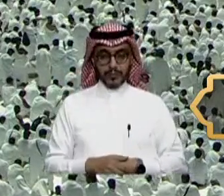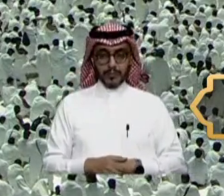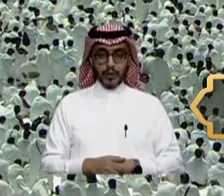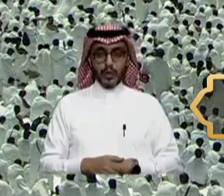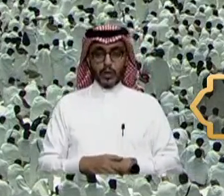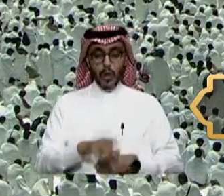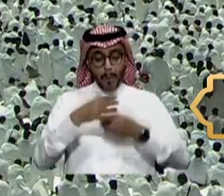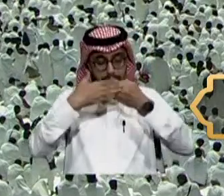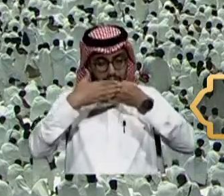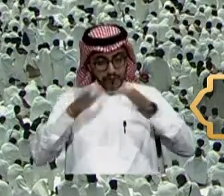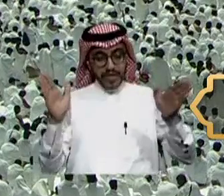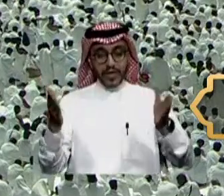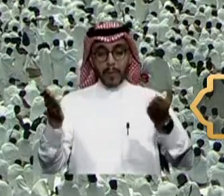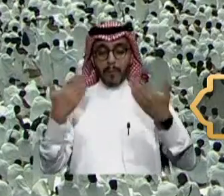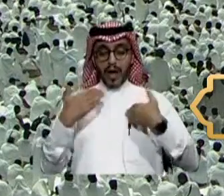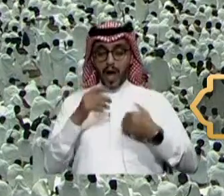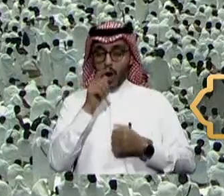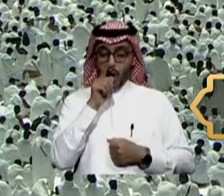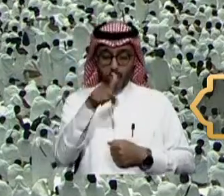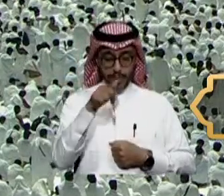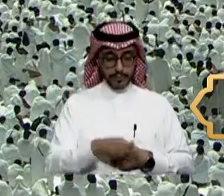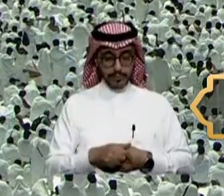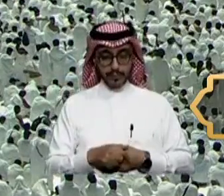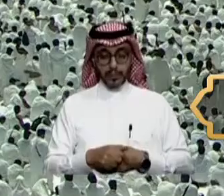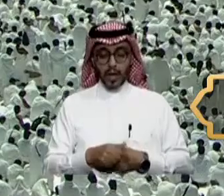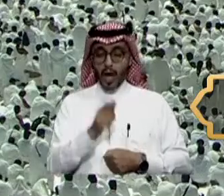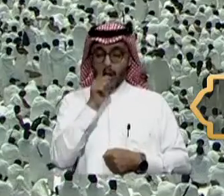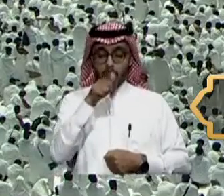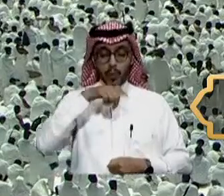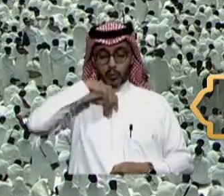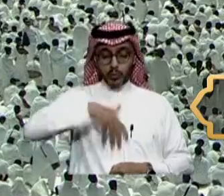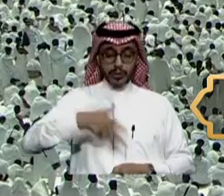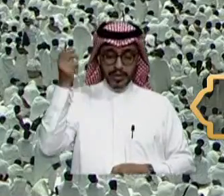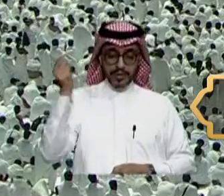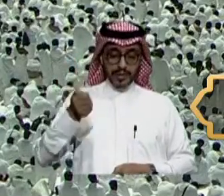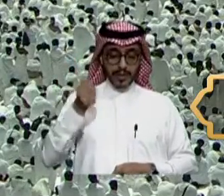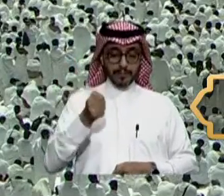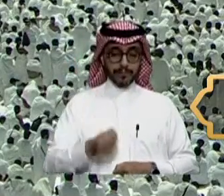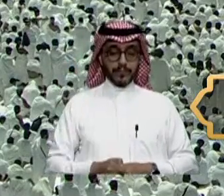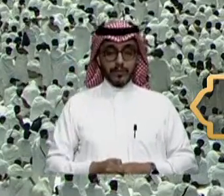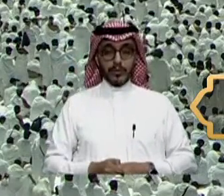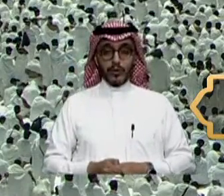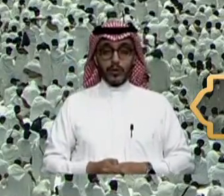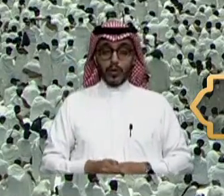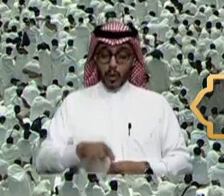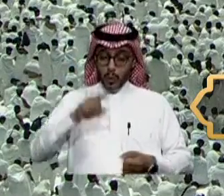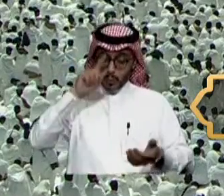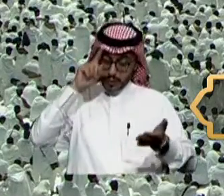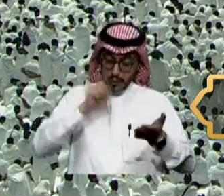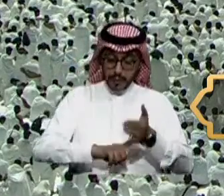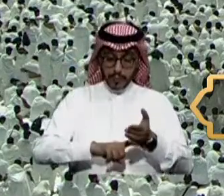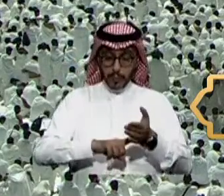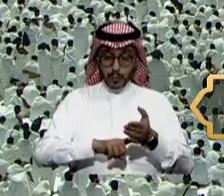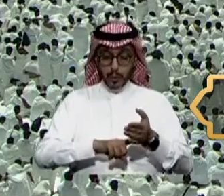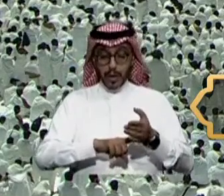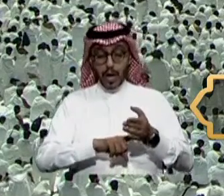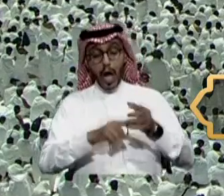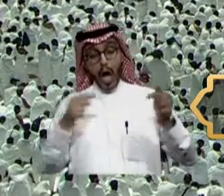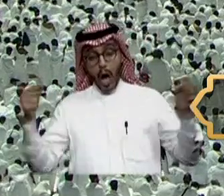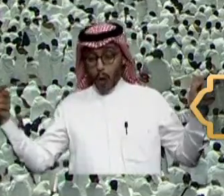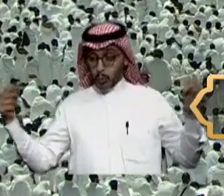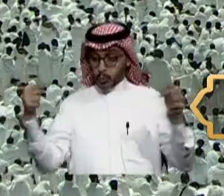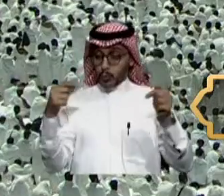وقع يوم فتح مكه حين قال لهم رسول الله صلى الله عليه وسلم انكم مصبح